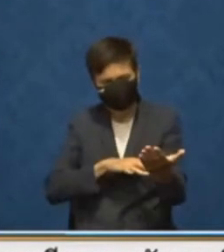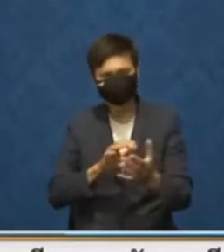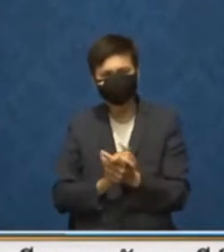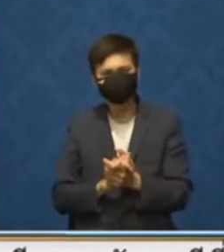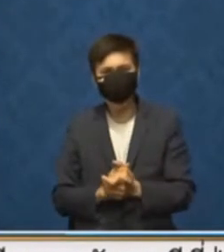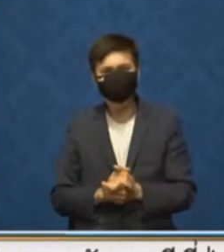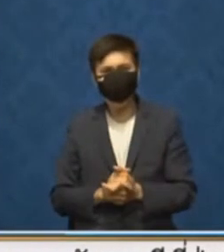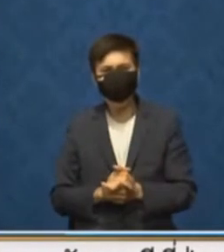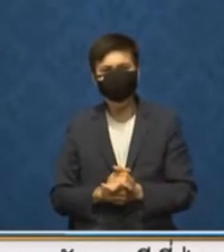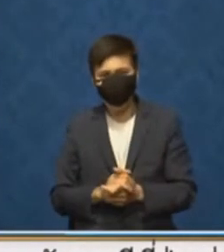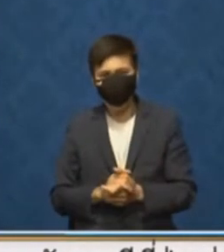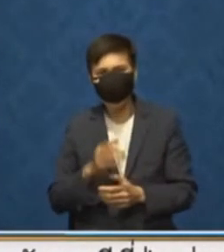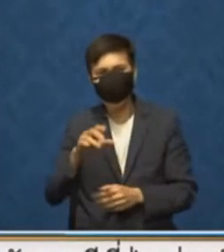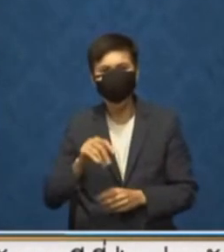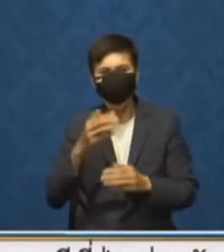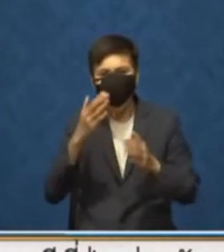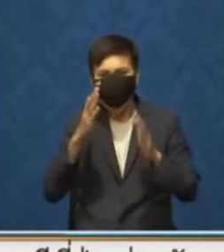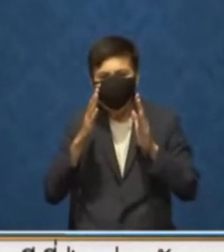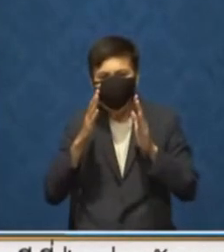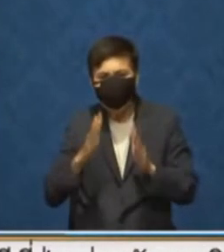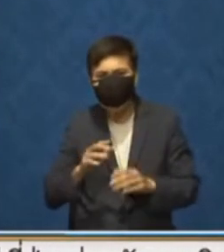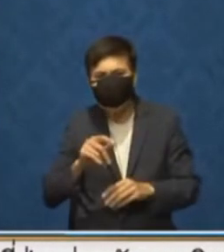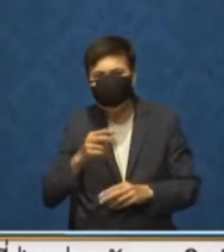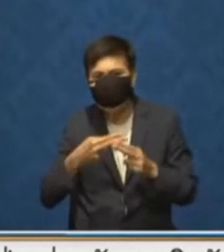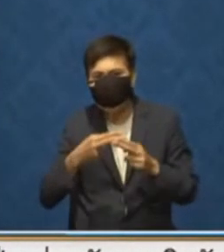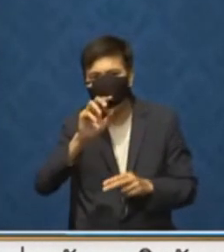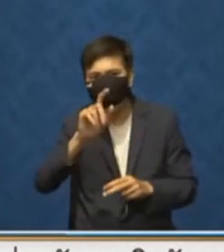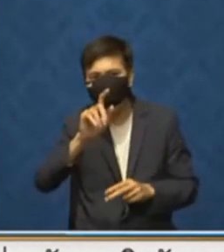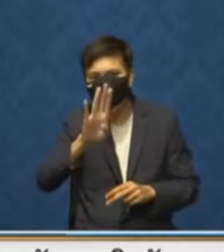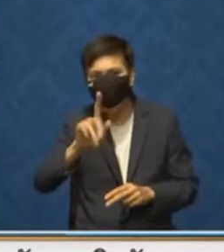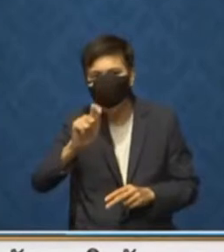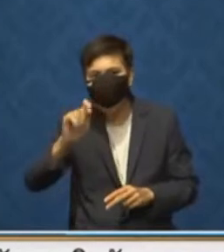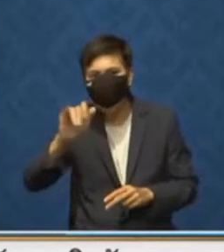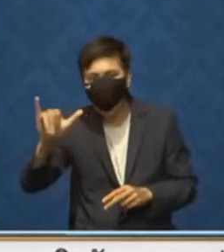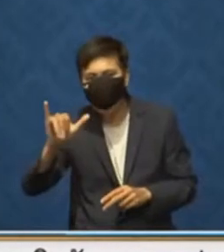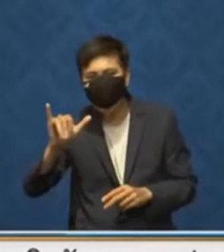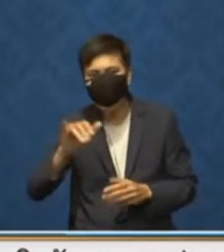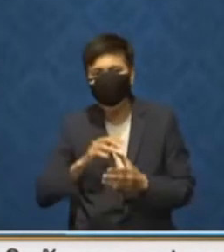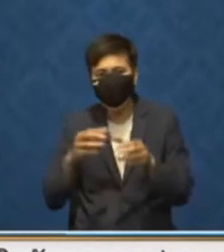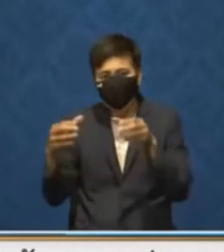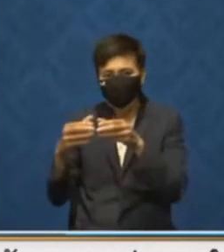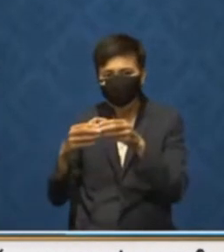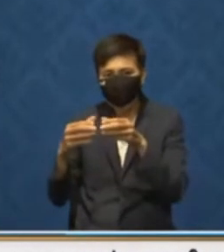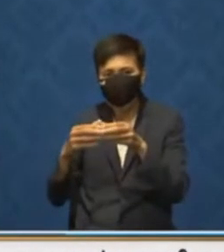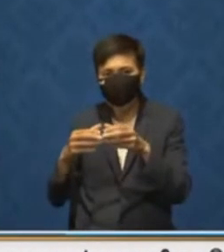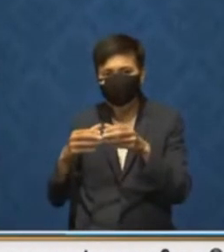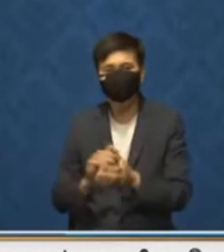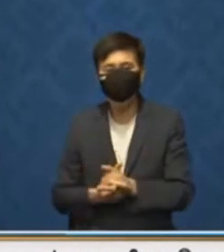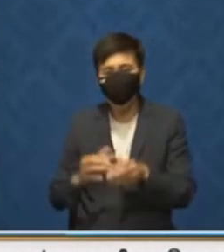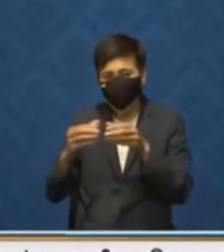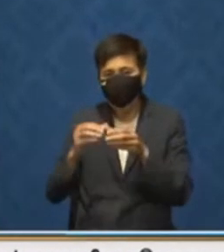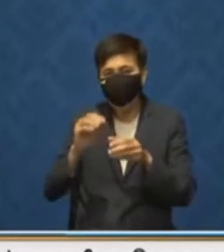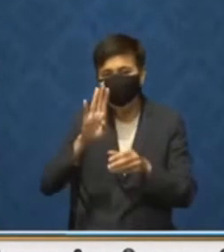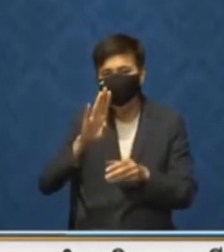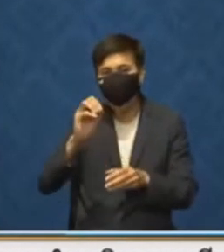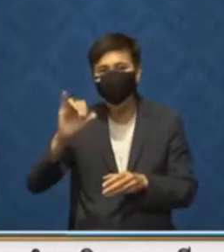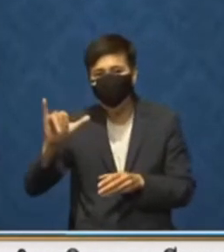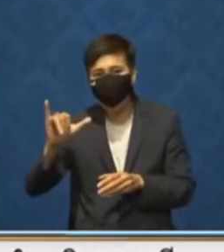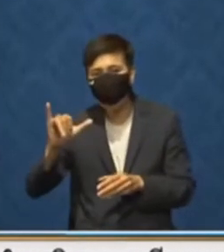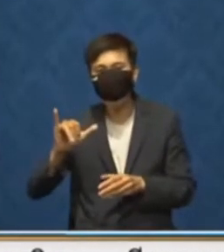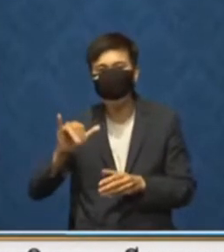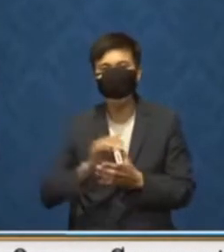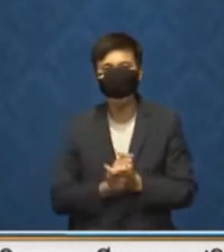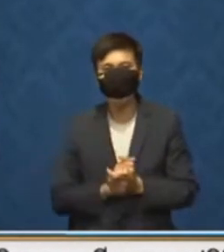แต่ไอ้บอย Sky 6ตัวหัวโจกใหญ่ผมไม่ตรงละเอียดนะครับนี่เคยว่าซุ้มกันบอยหน้าทุกนานๆนะ